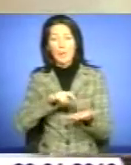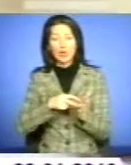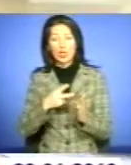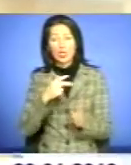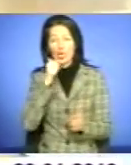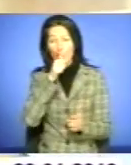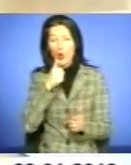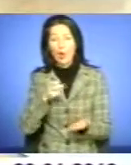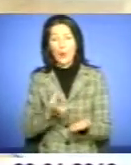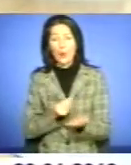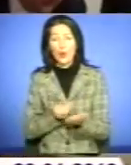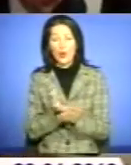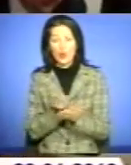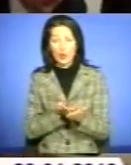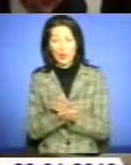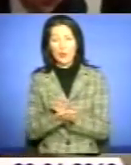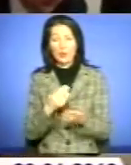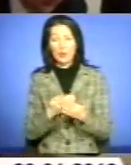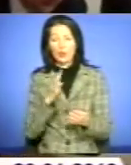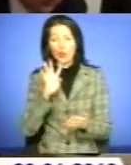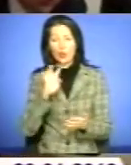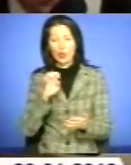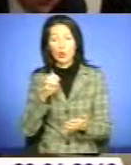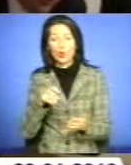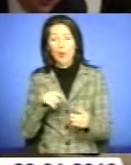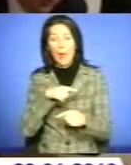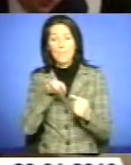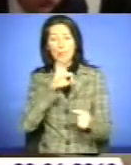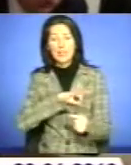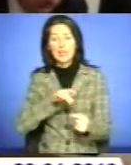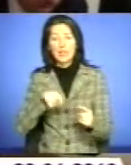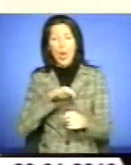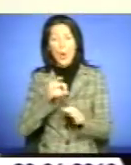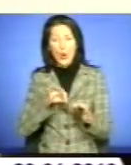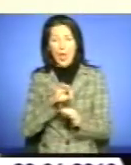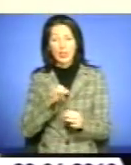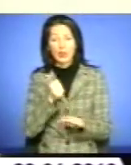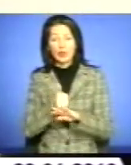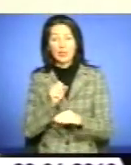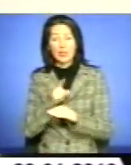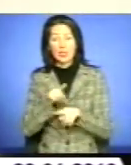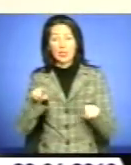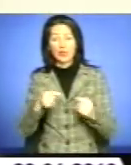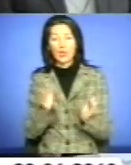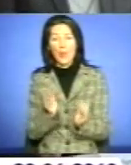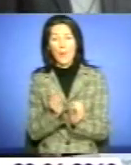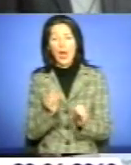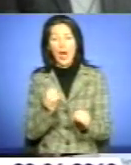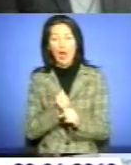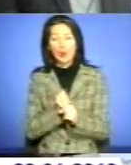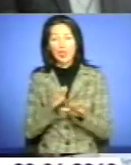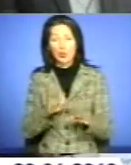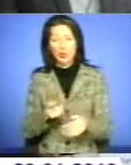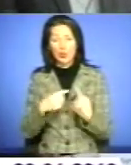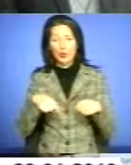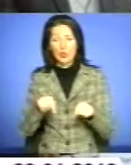близько 40 бізнес-проєктів. Головне завдання фонду – створення нових робочих місць у сфері малого та середнього бізнесу, яких так